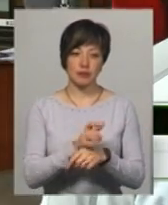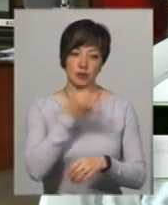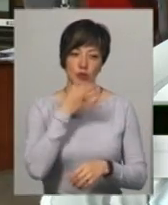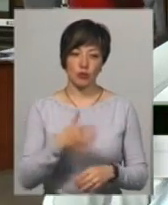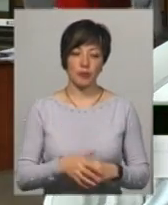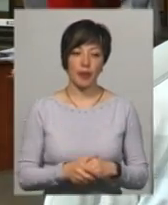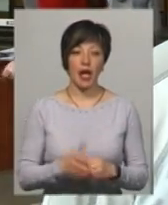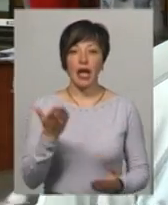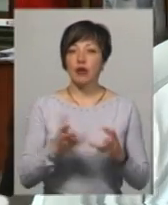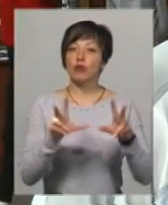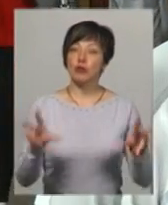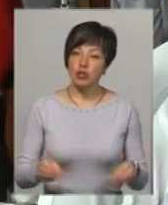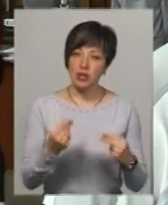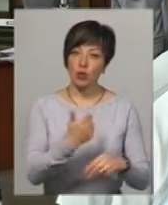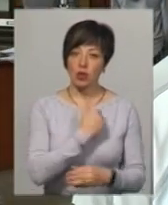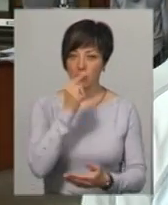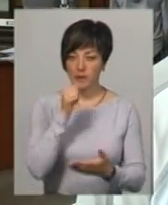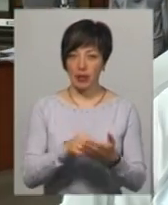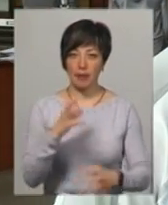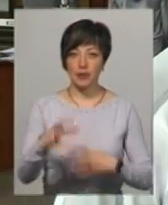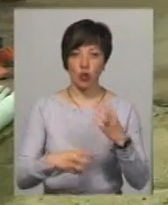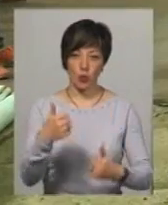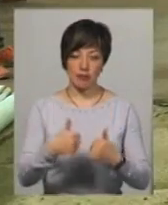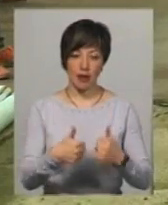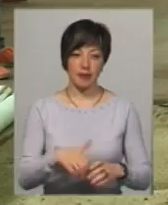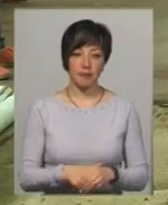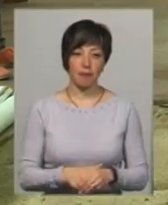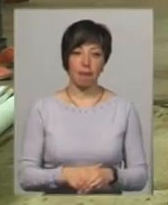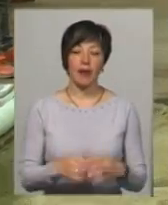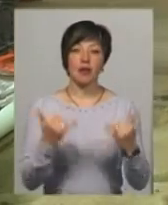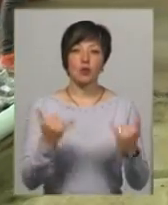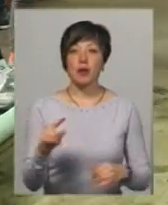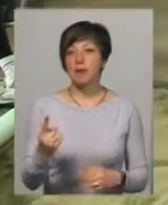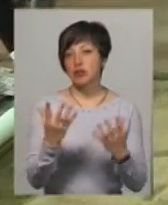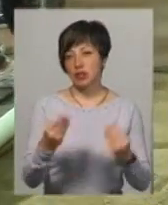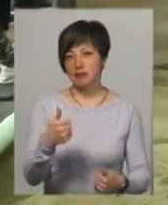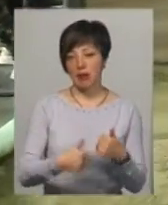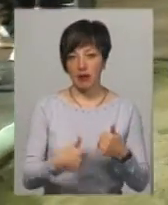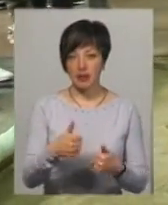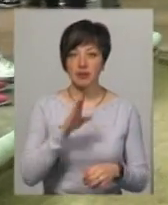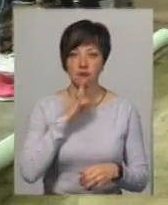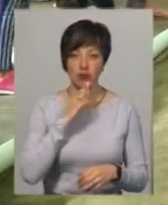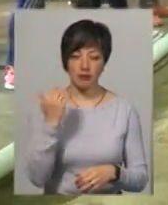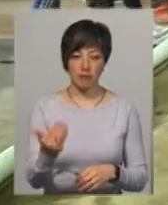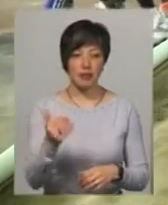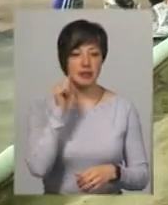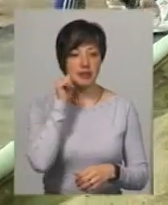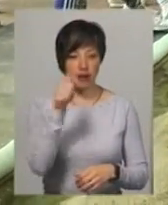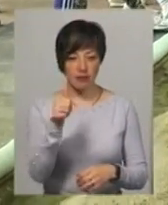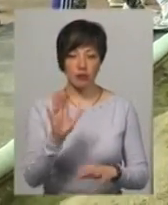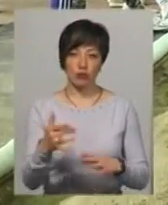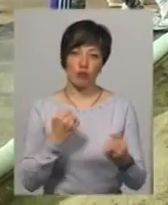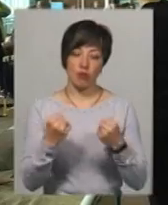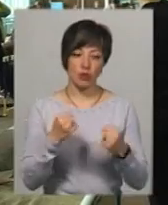найбільше. Якщо пощастить, я б хотіла потрапляти на міжнародні змагання. Сьогодні у перший день спартакіади змагаються дівчата. Завтра за медалі